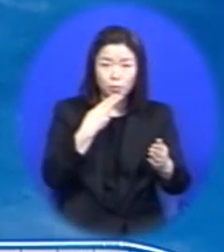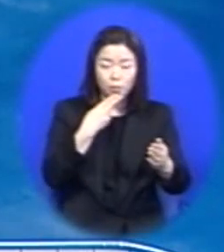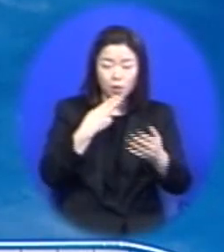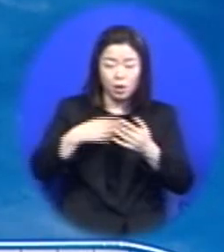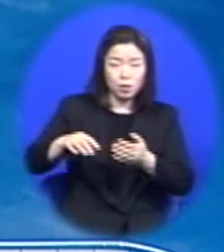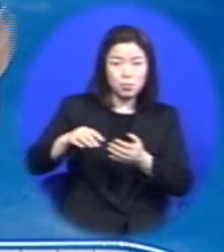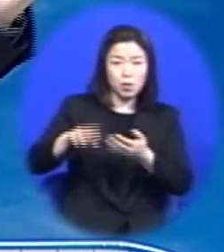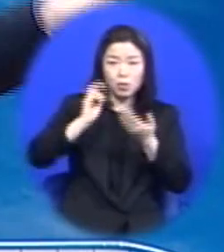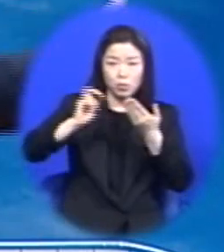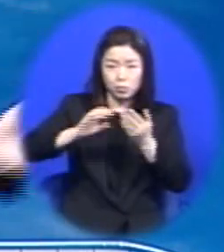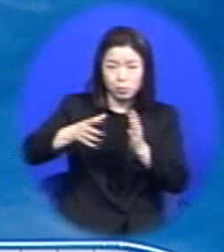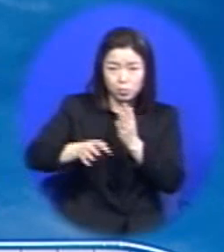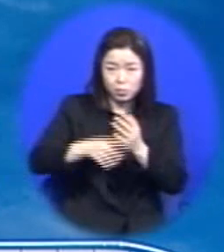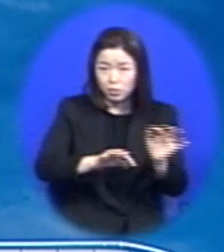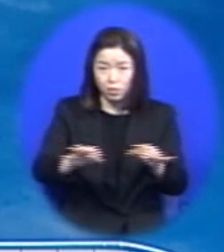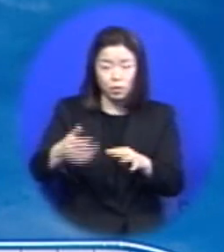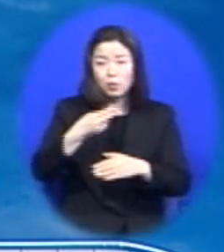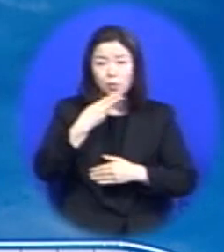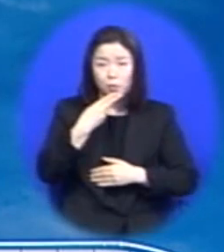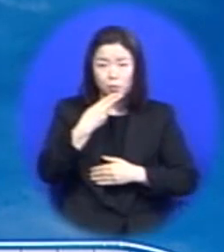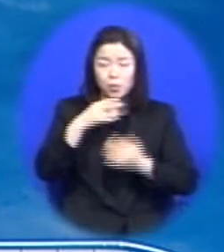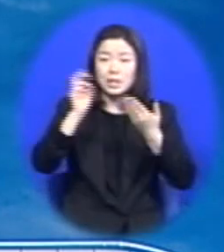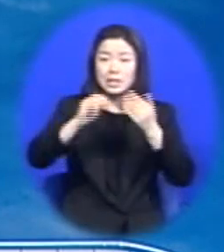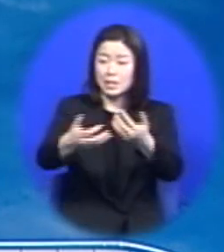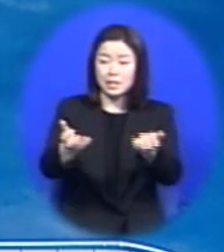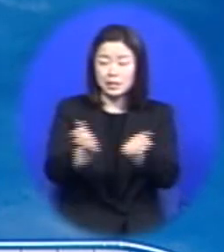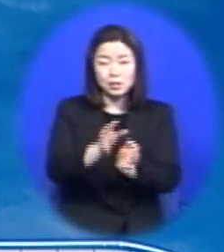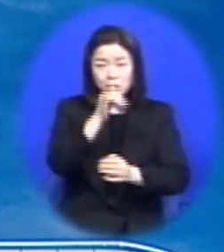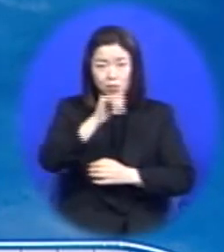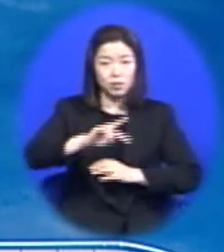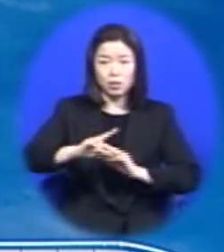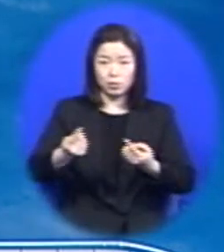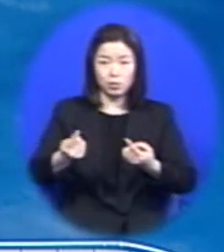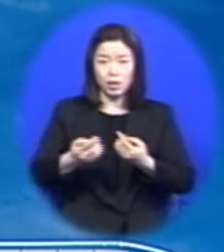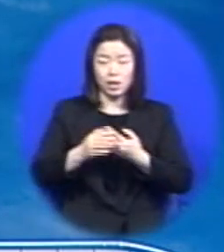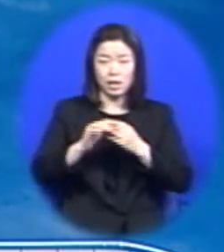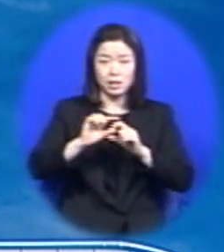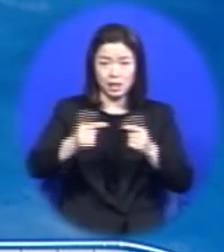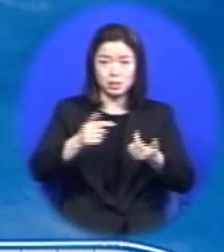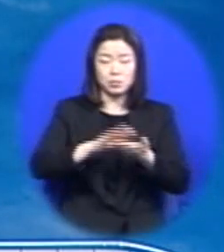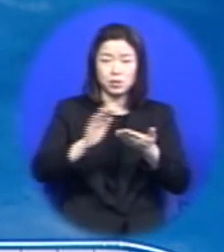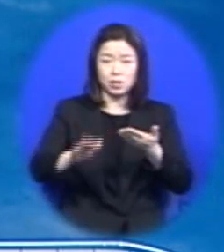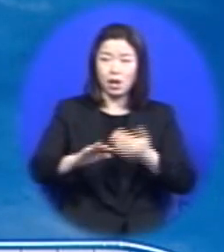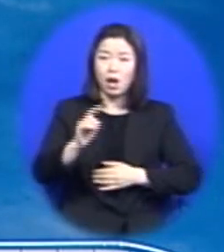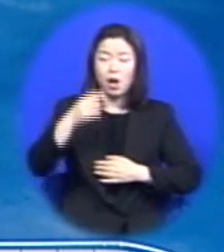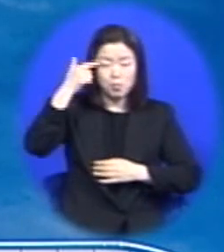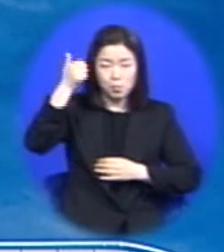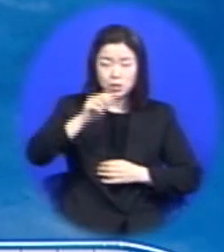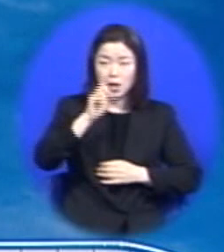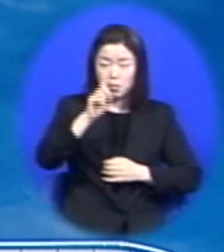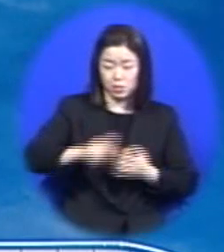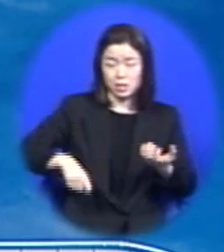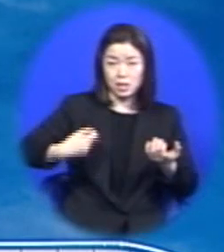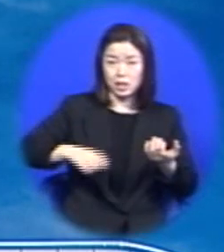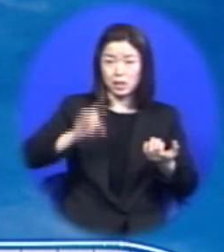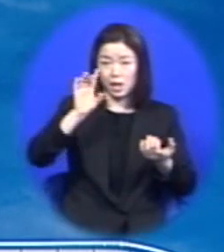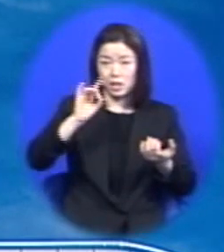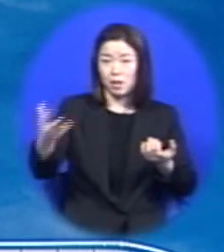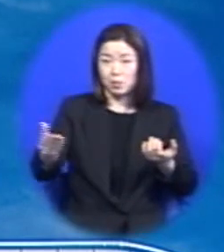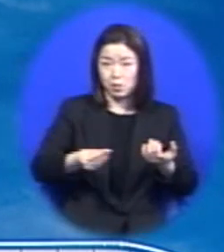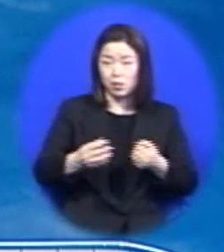것도 아니고 뭐 예제 찬양팀이 있는 것도 아닙니다. 목사님 한 분이 기타 하나를 빌려와서 거기서 기타를